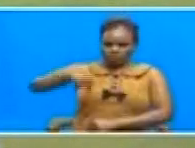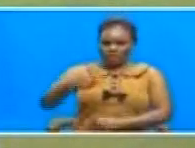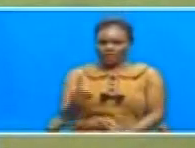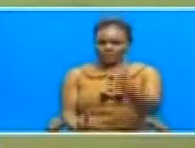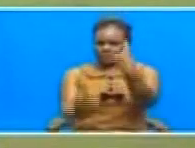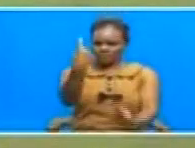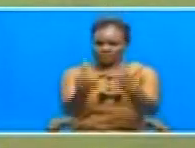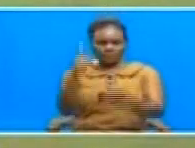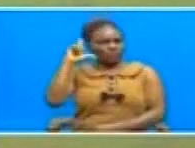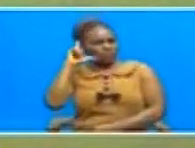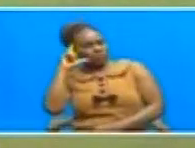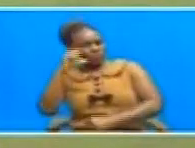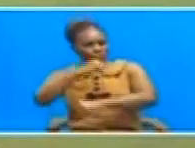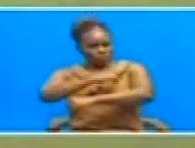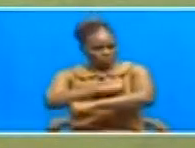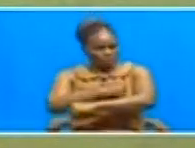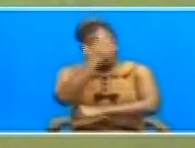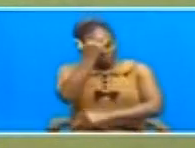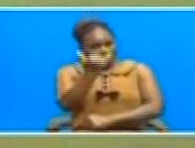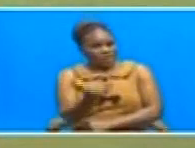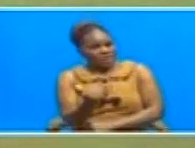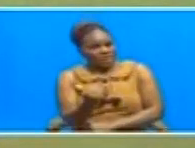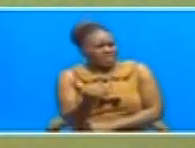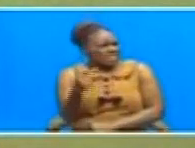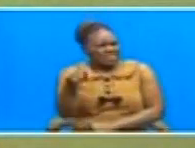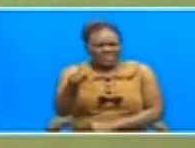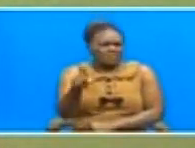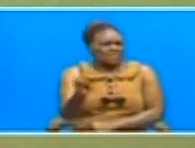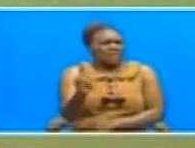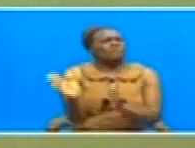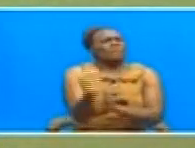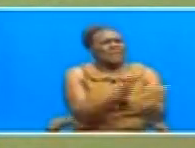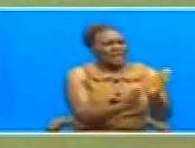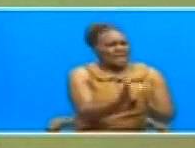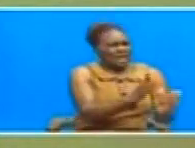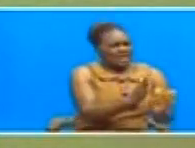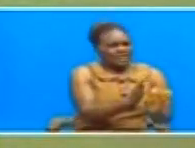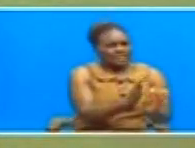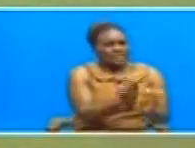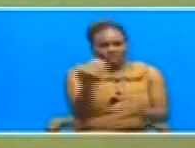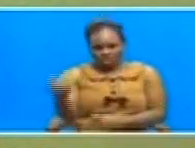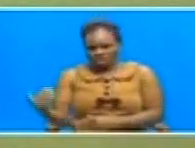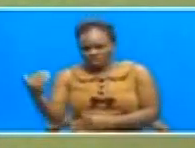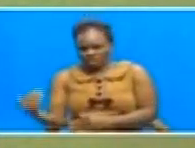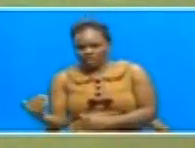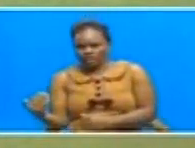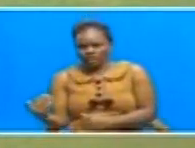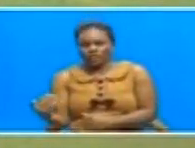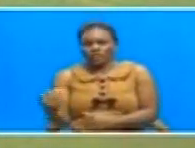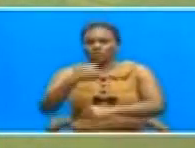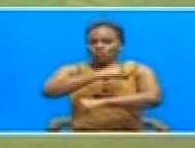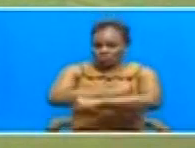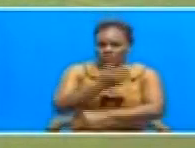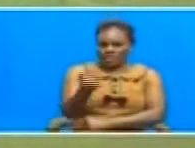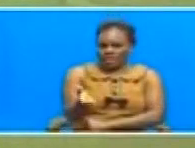wamechoma mabweni ya shule zao kwenye kile ambacho kinachoonekana kama njama iliyopangwa na wanafunzi husika katika shule